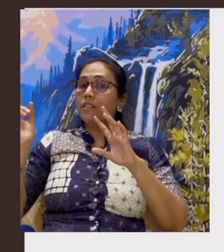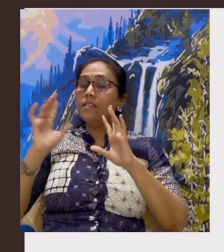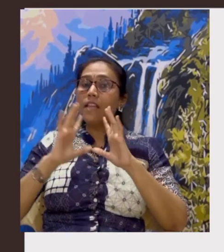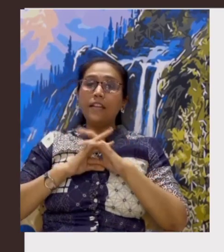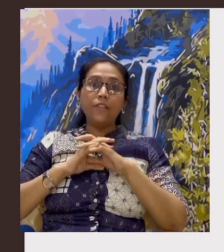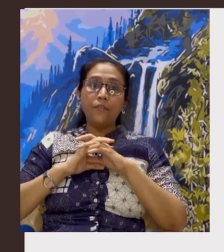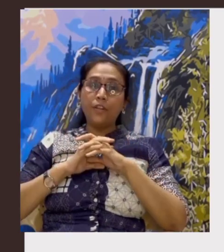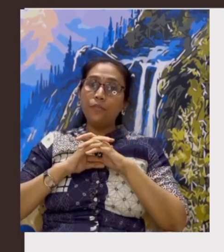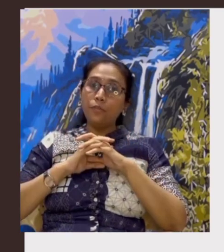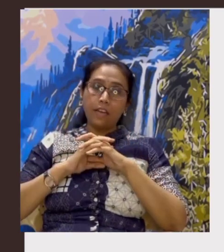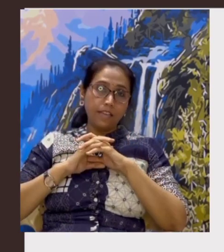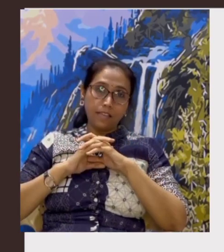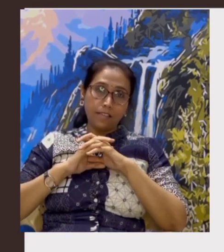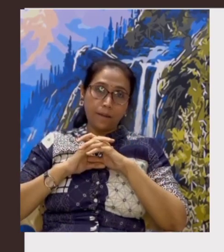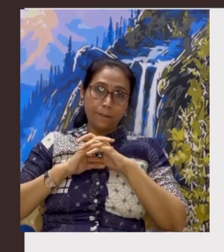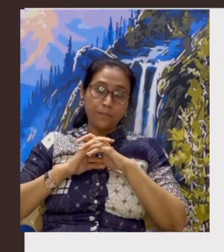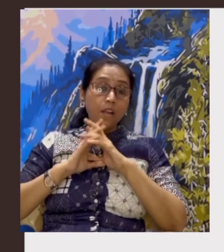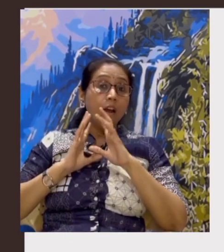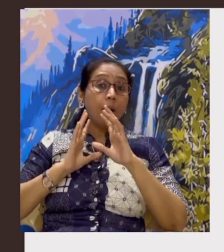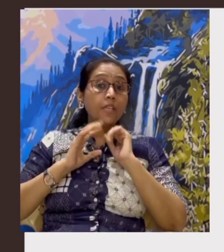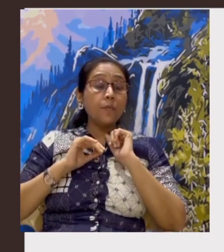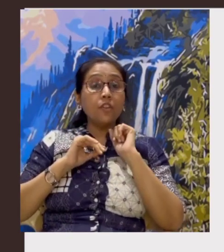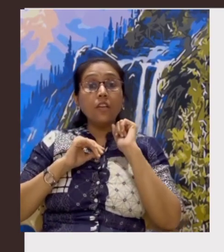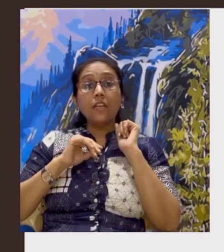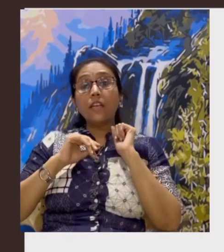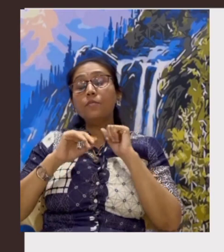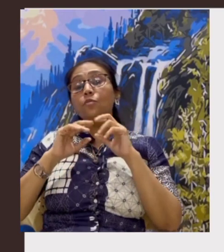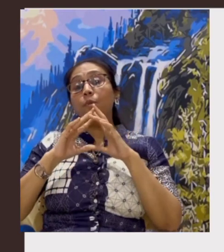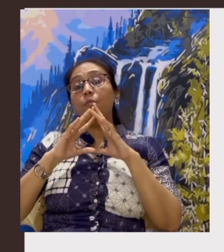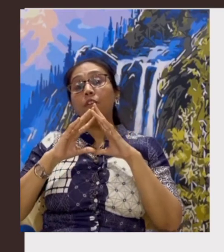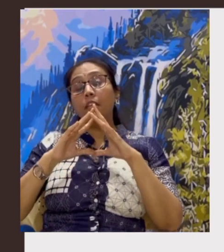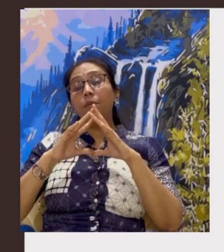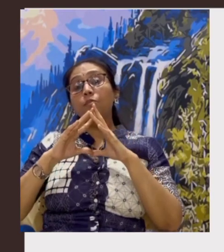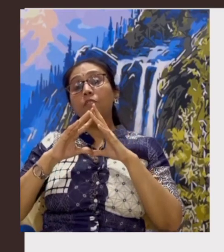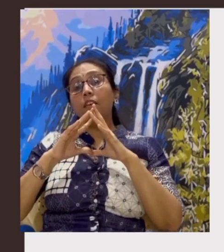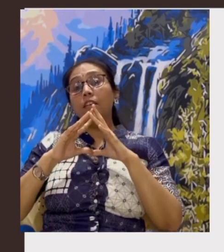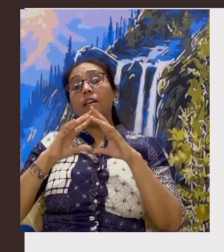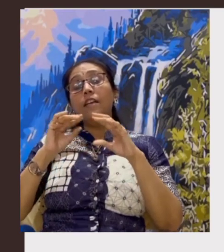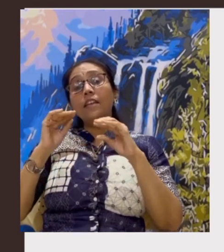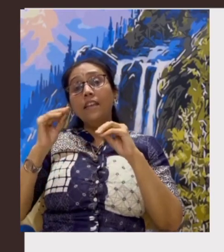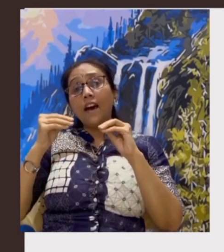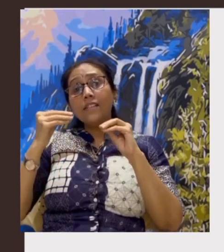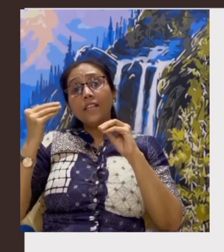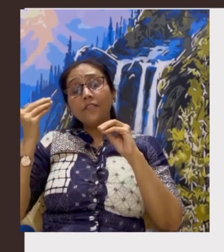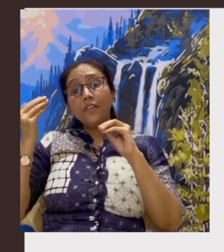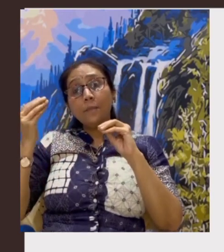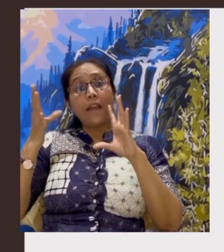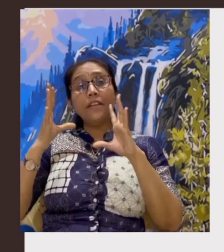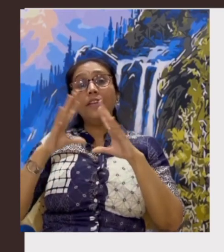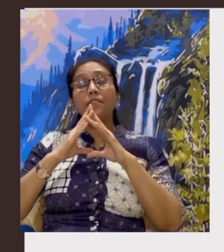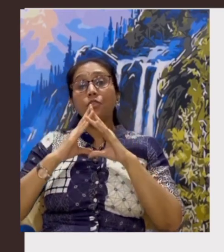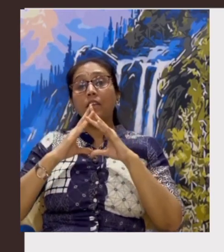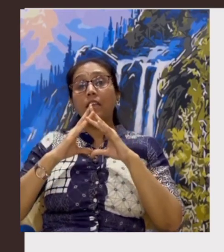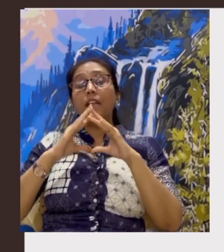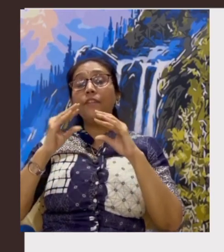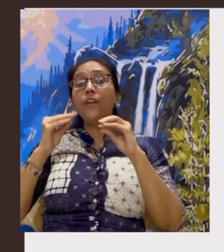अदर्स 1954 का ये केस था। अब इस पर्टिकुलर केस में सुप्रीम कोर्ट ने ये भी बोल दिया था कि ना सिर्फ प्राइवेट